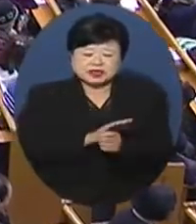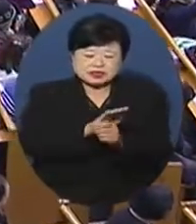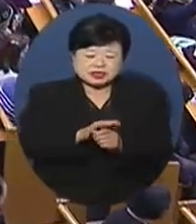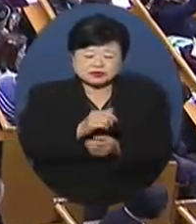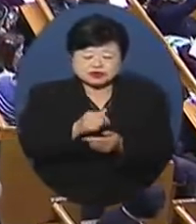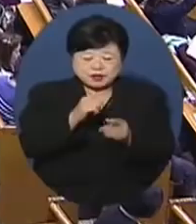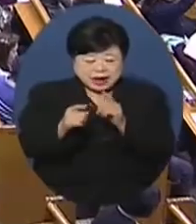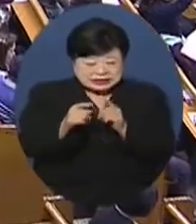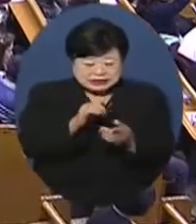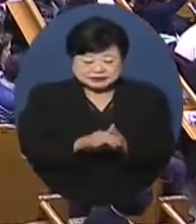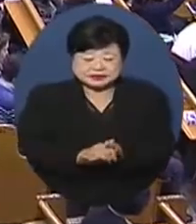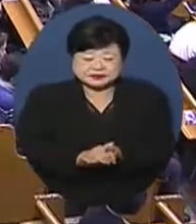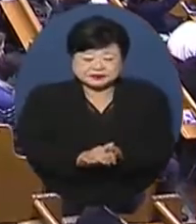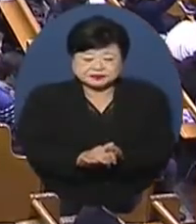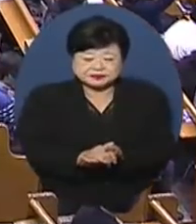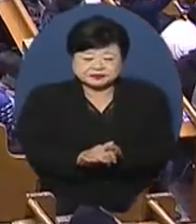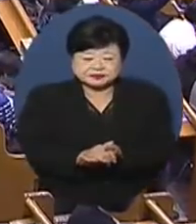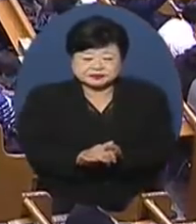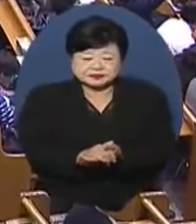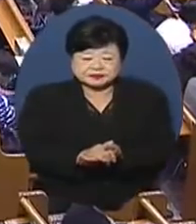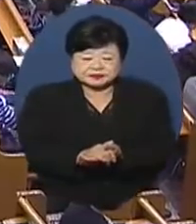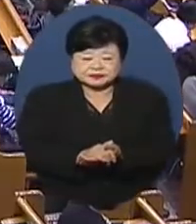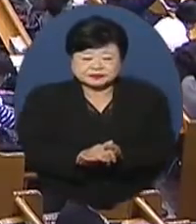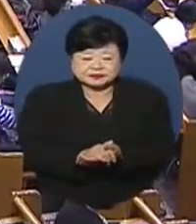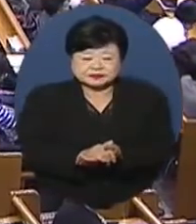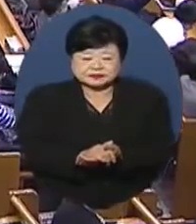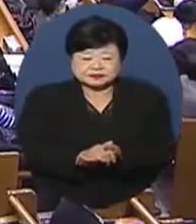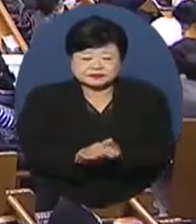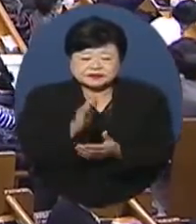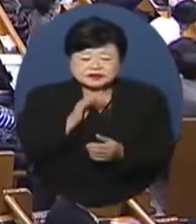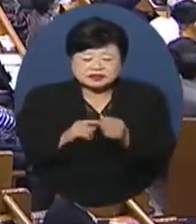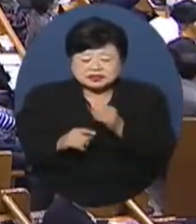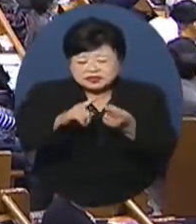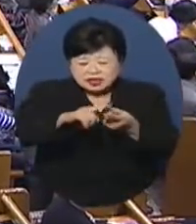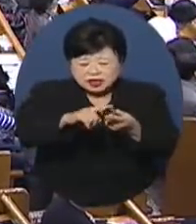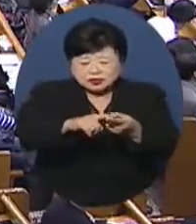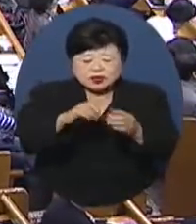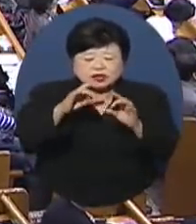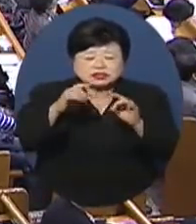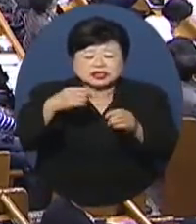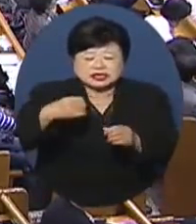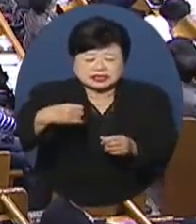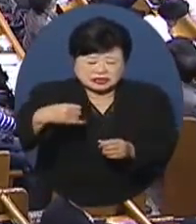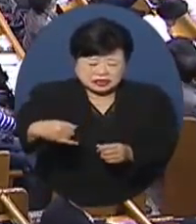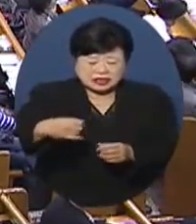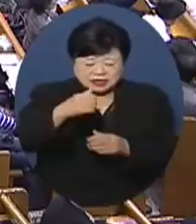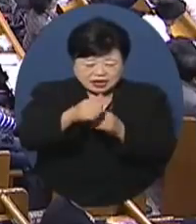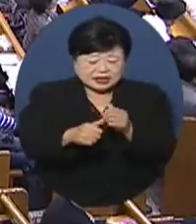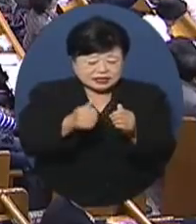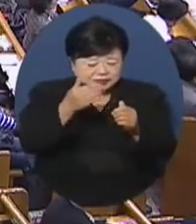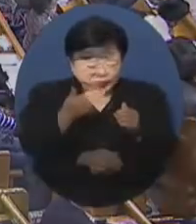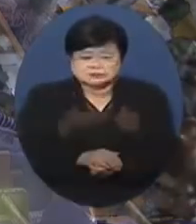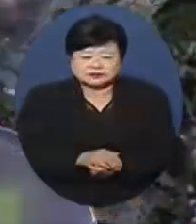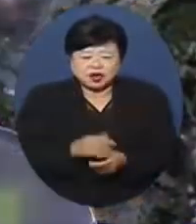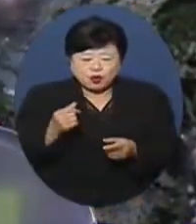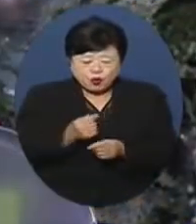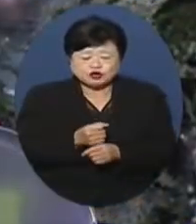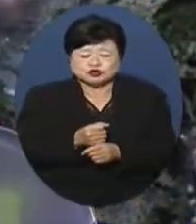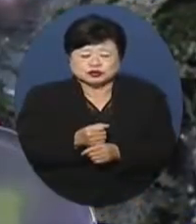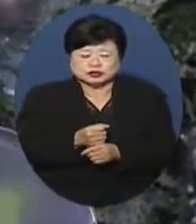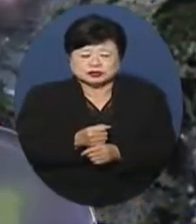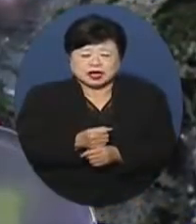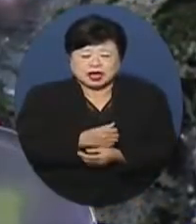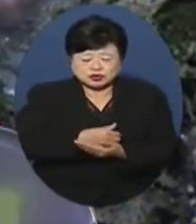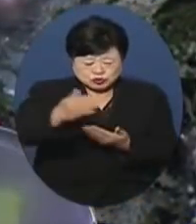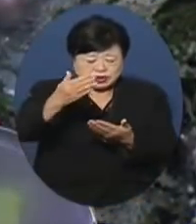주의 말씀을 진리 그대로 전하는 딸들입니다. 아들들입니다. 주님이시여, 이 원수들을 다